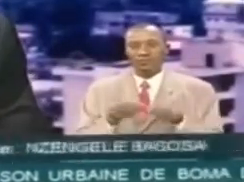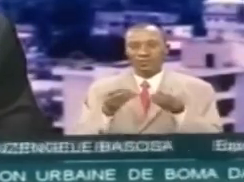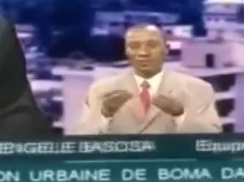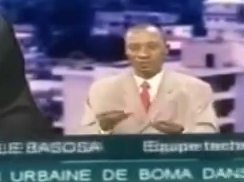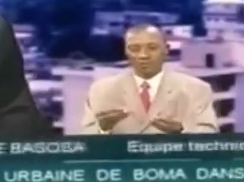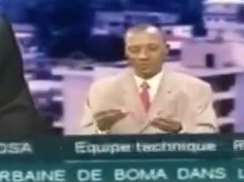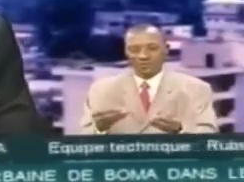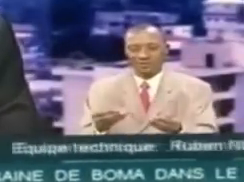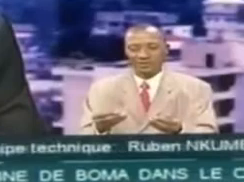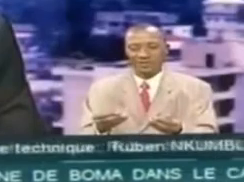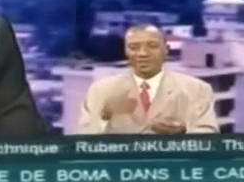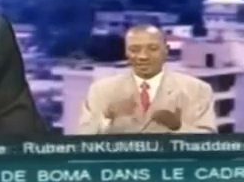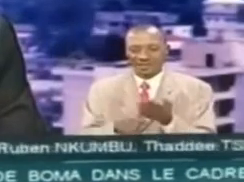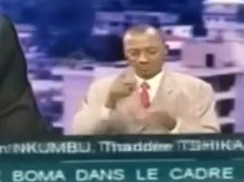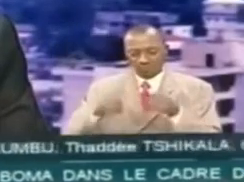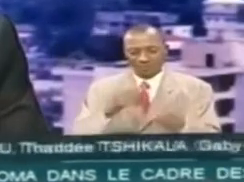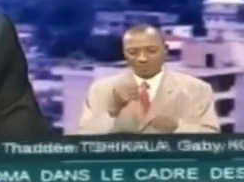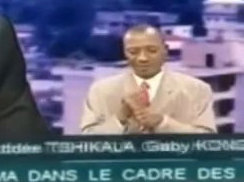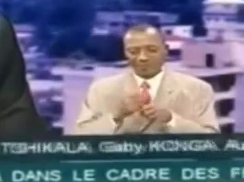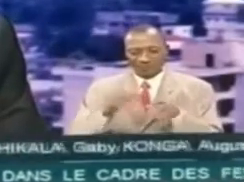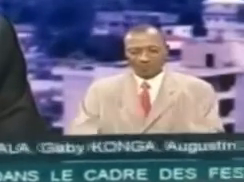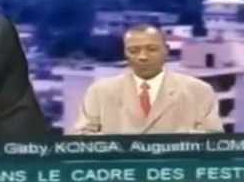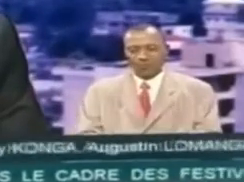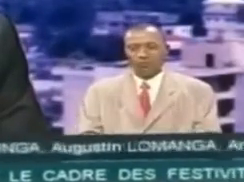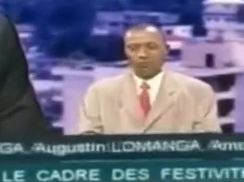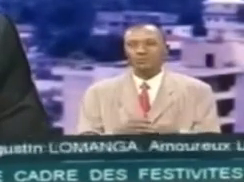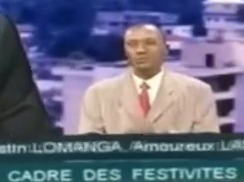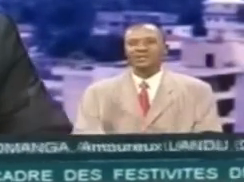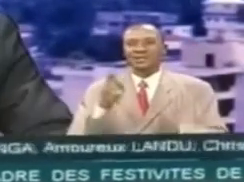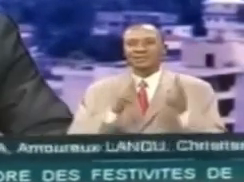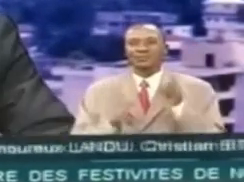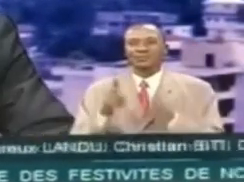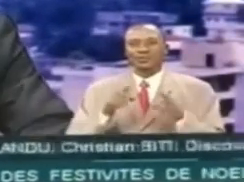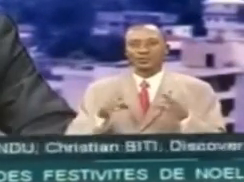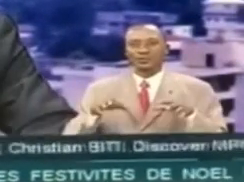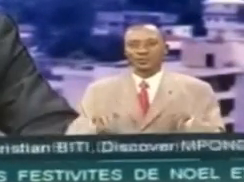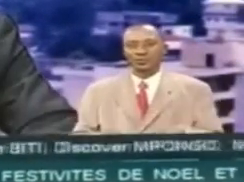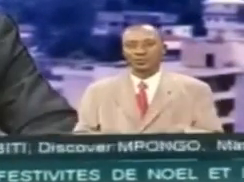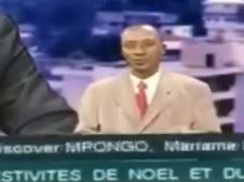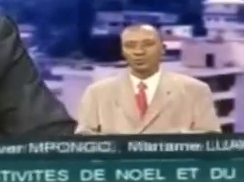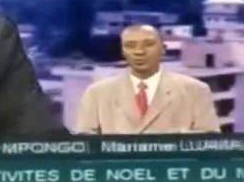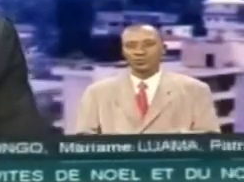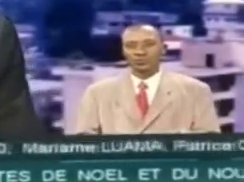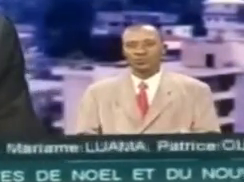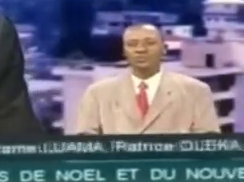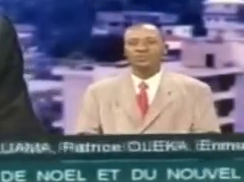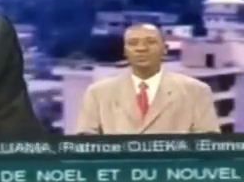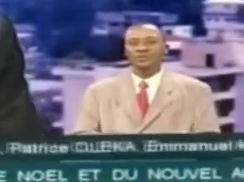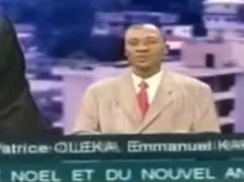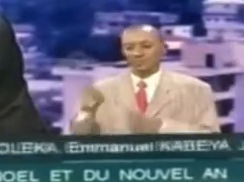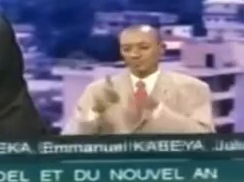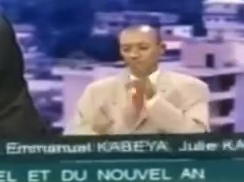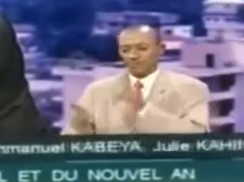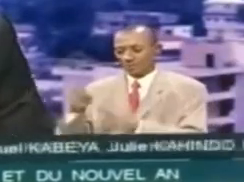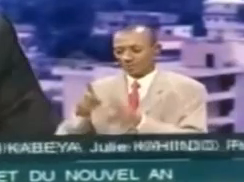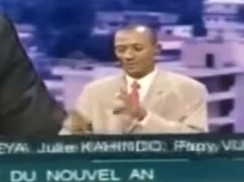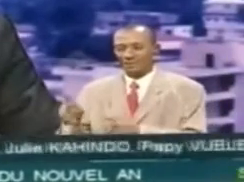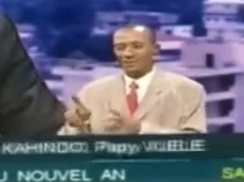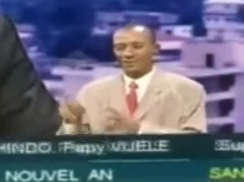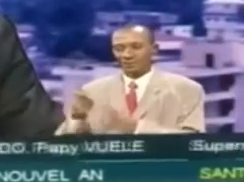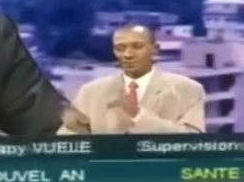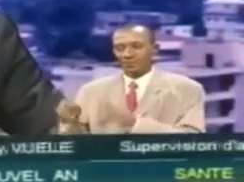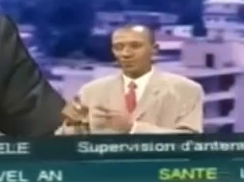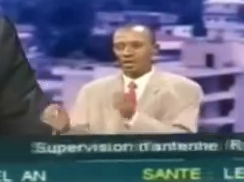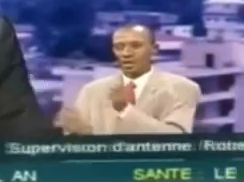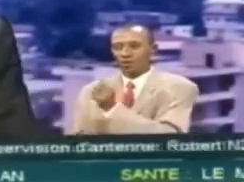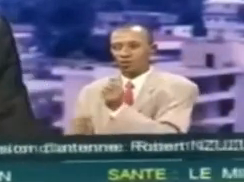mandat sous le signe de la paix. Et la population de la RDC et celle de la République sœur d'Angola condamnée à vivre ensemble et